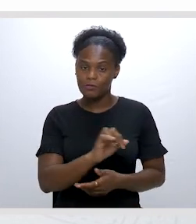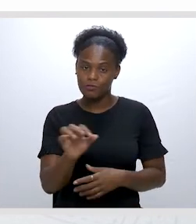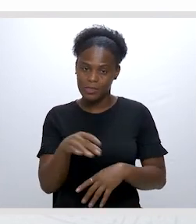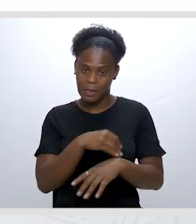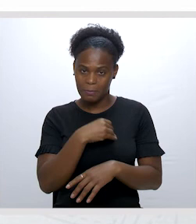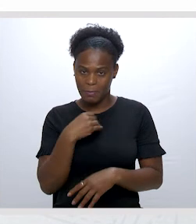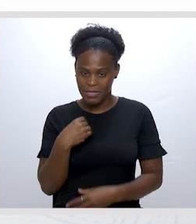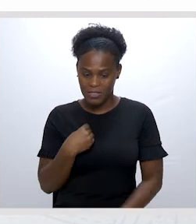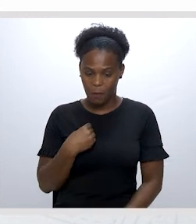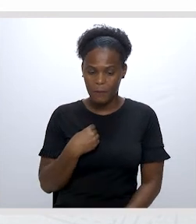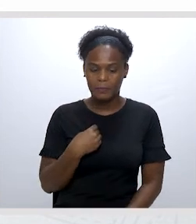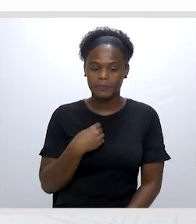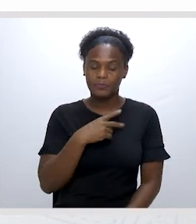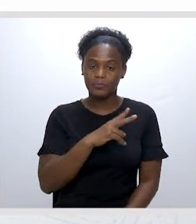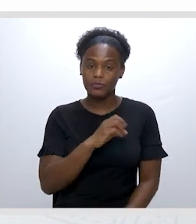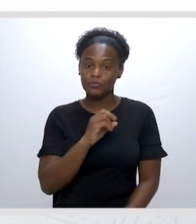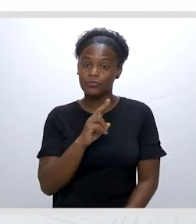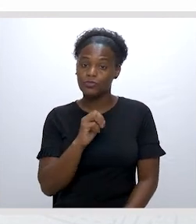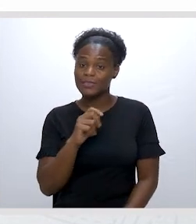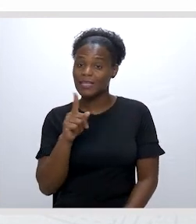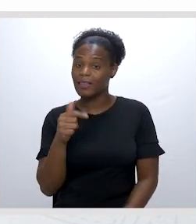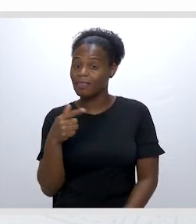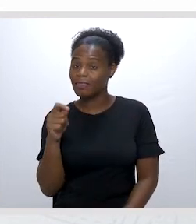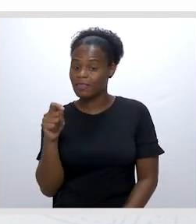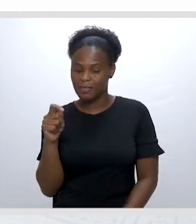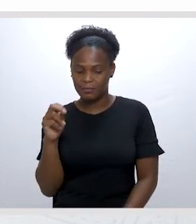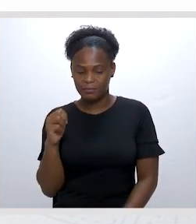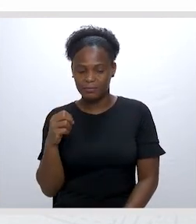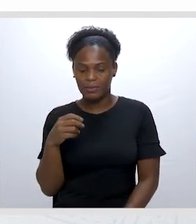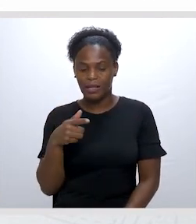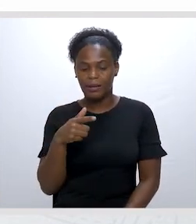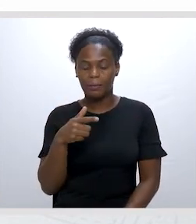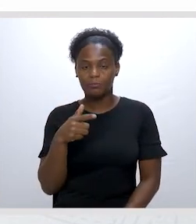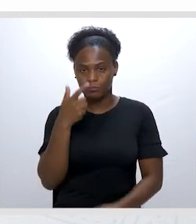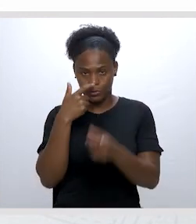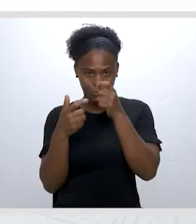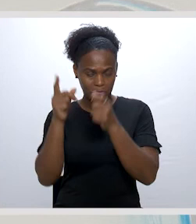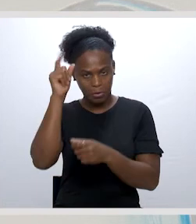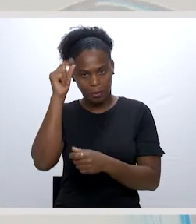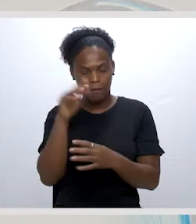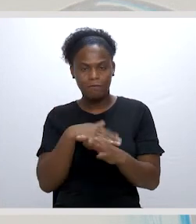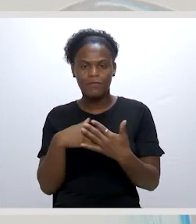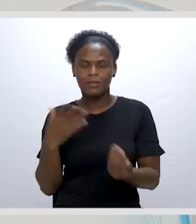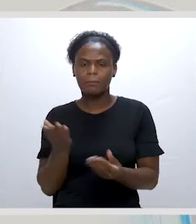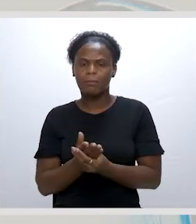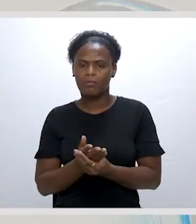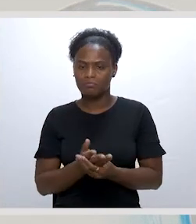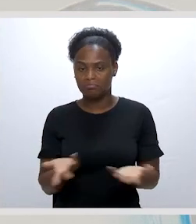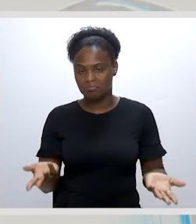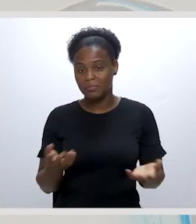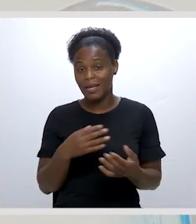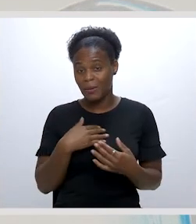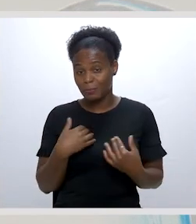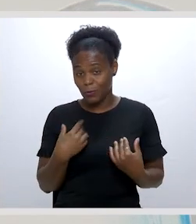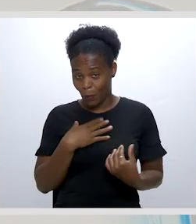Vous êtes médecin. Les boulangères font du pain. Bravo,